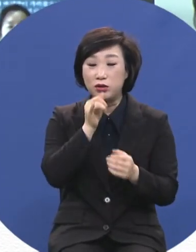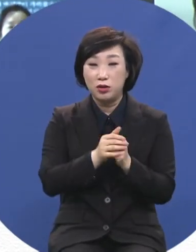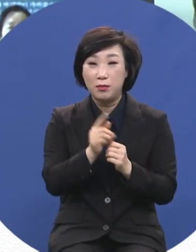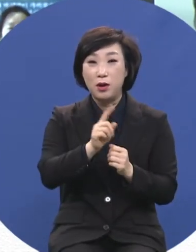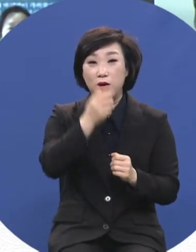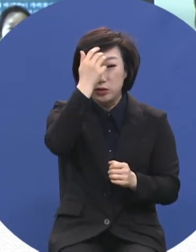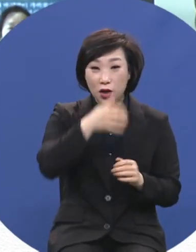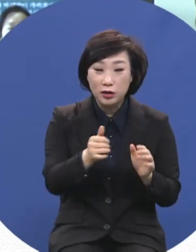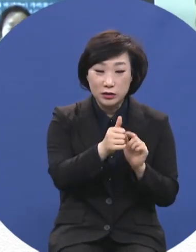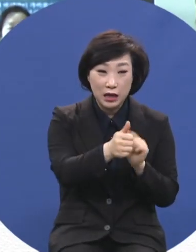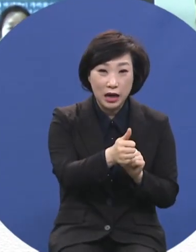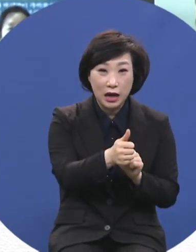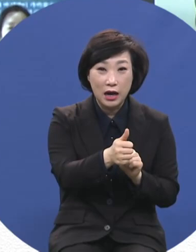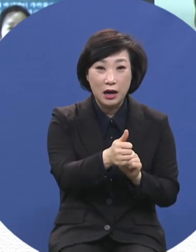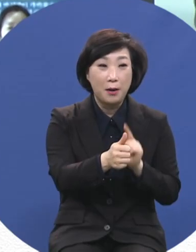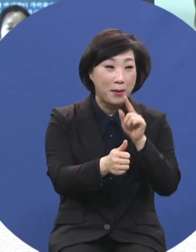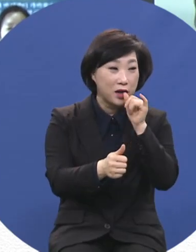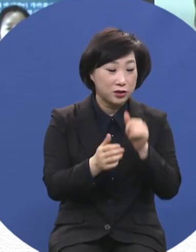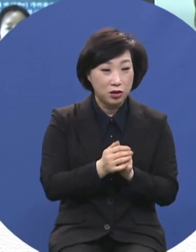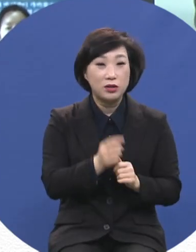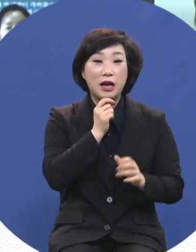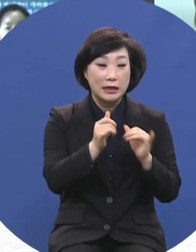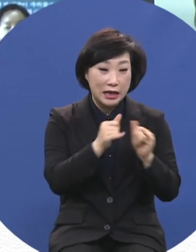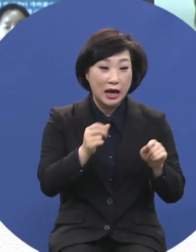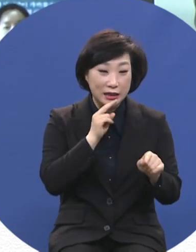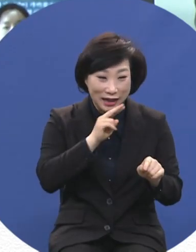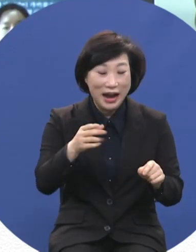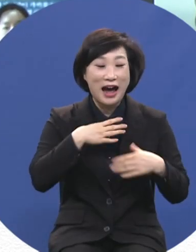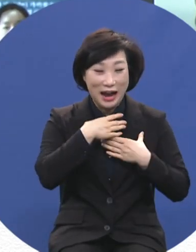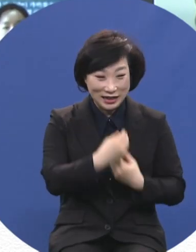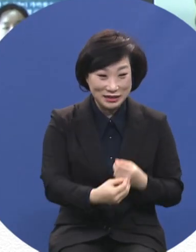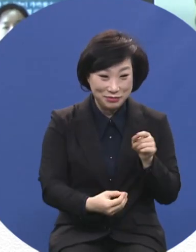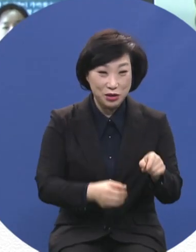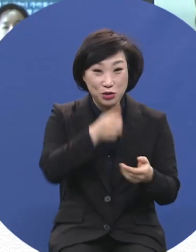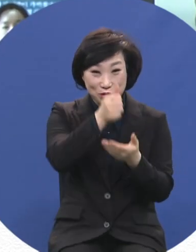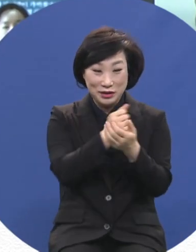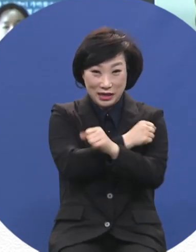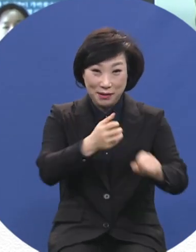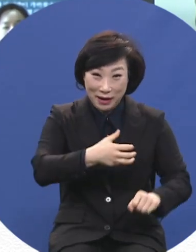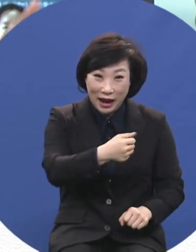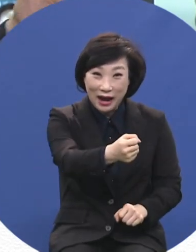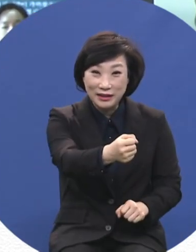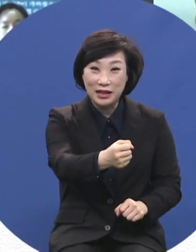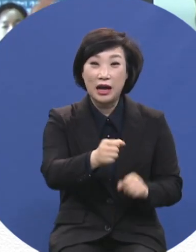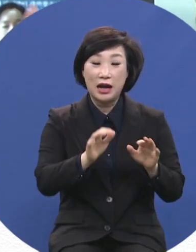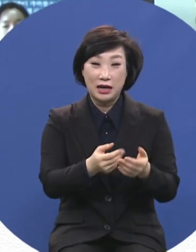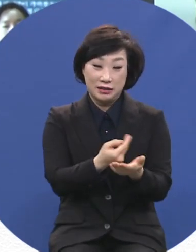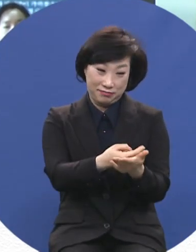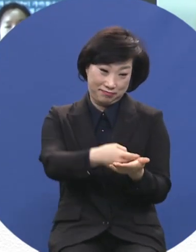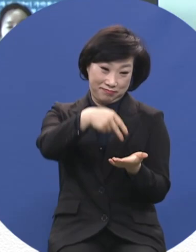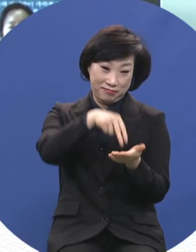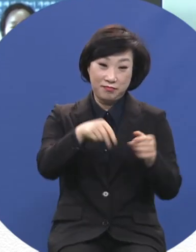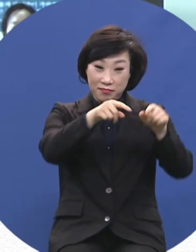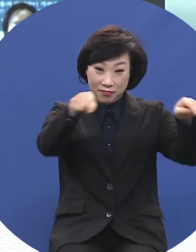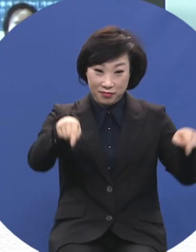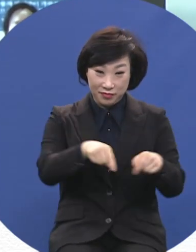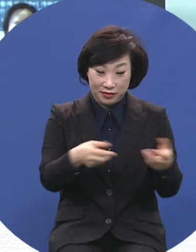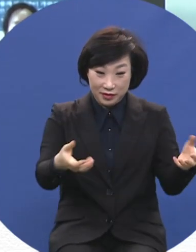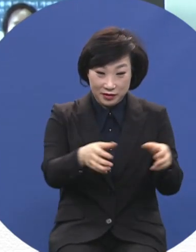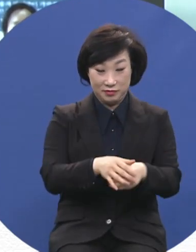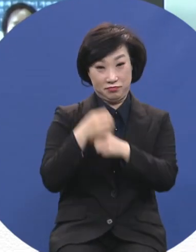중풍병자에게 소자야 안심하라. 내가 제사함을 받았느니라. 침상을 들고